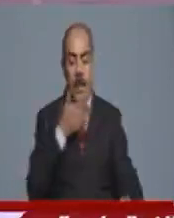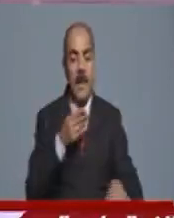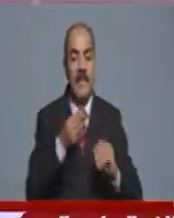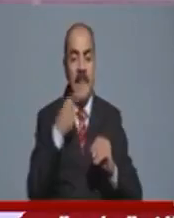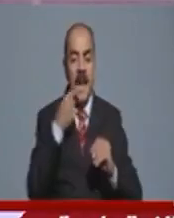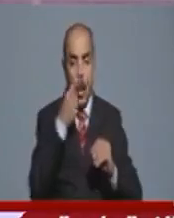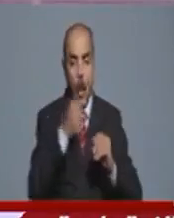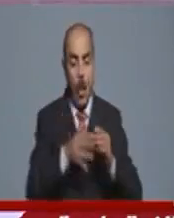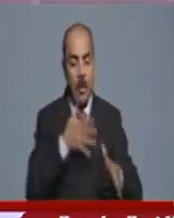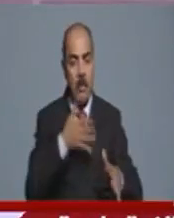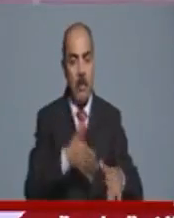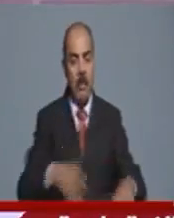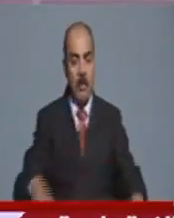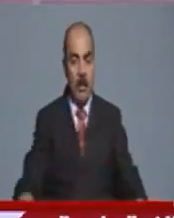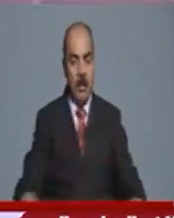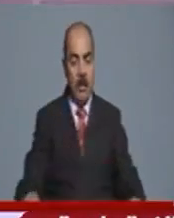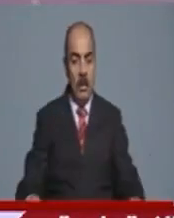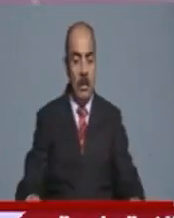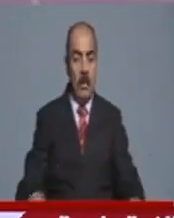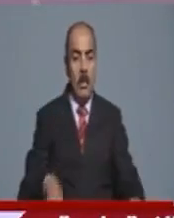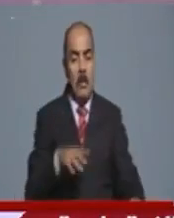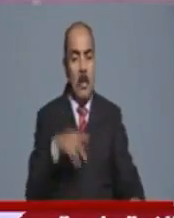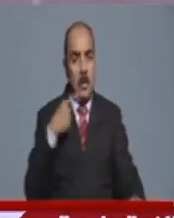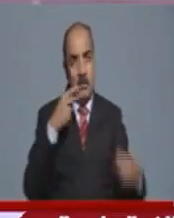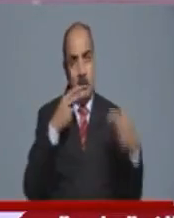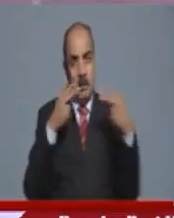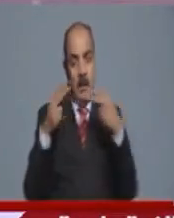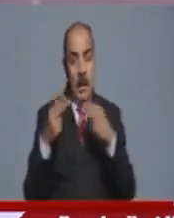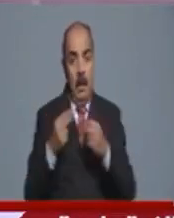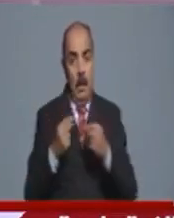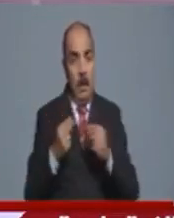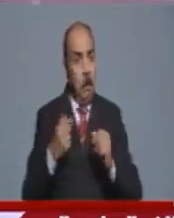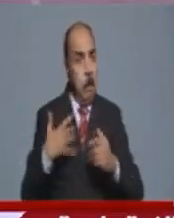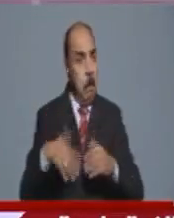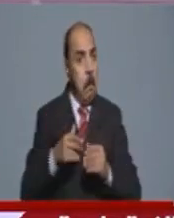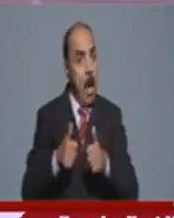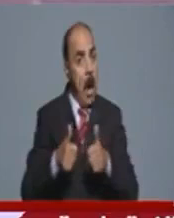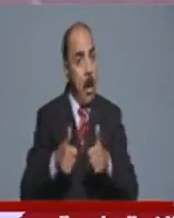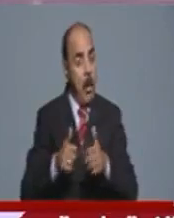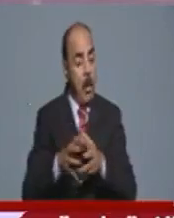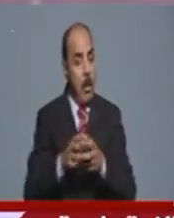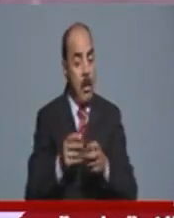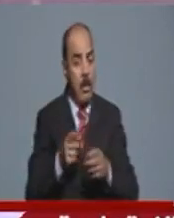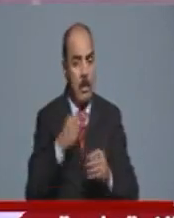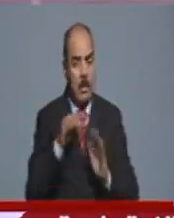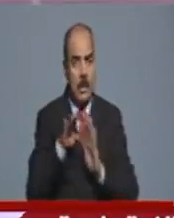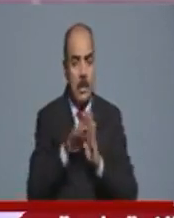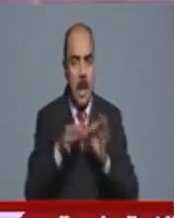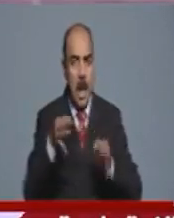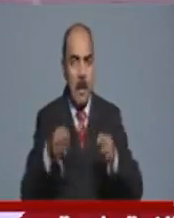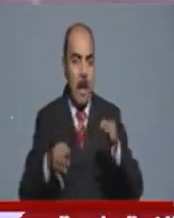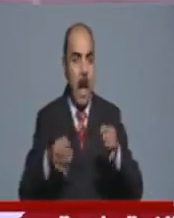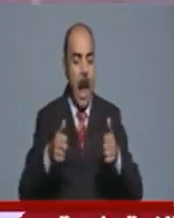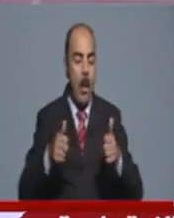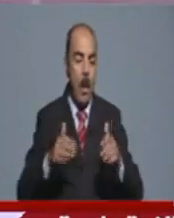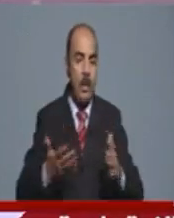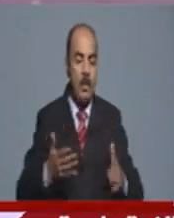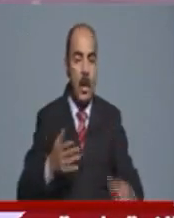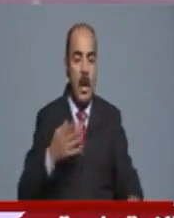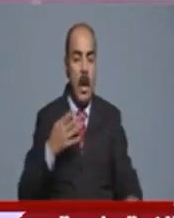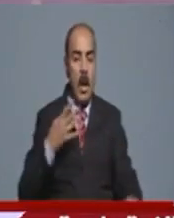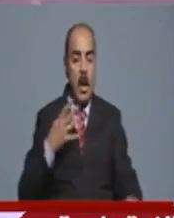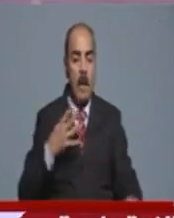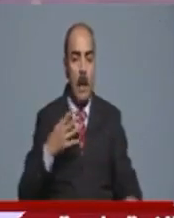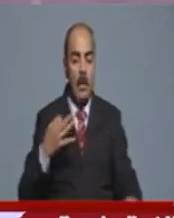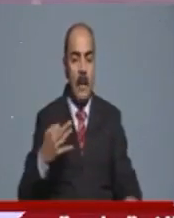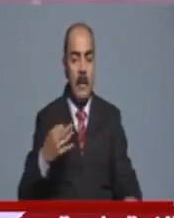لكن ممكن حد يتصور ان التريليون دول كويس قوي او كتير، ايه المقاييس اللي احنا نقول عليها ال 34 مليار